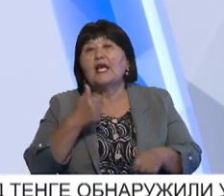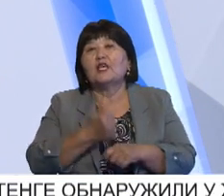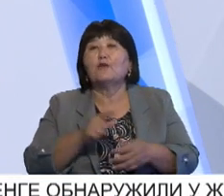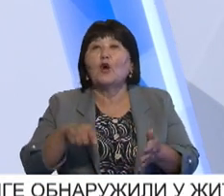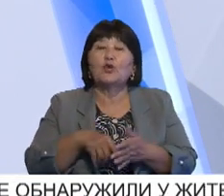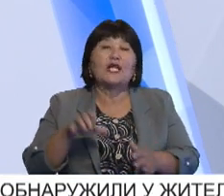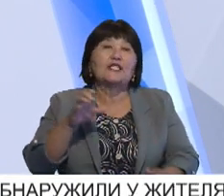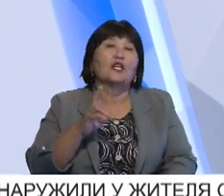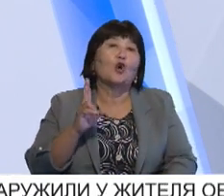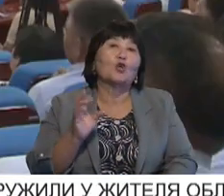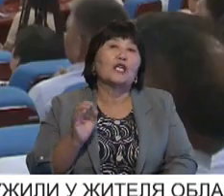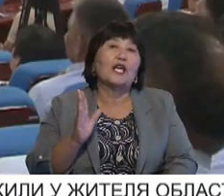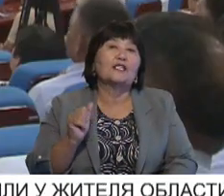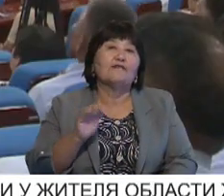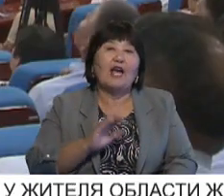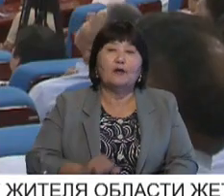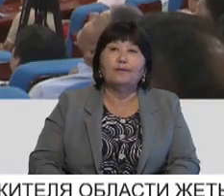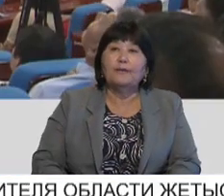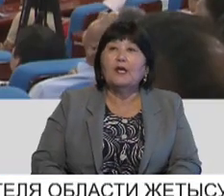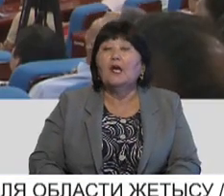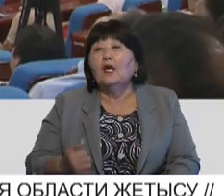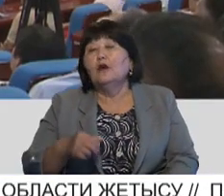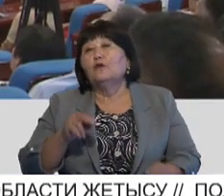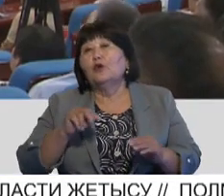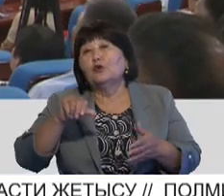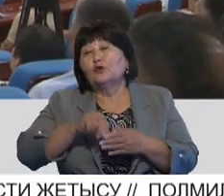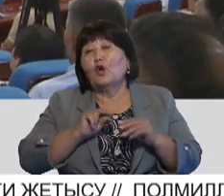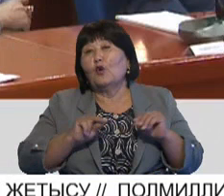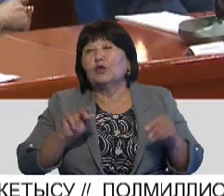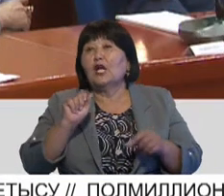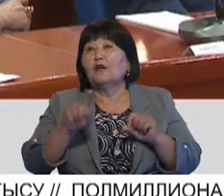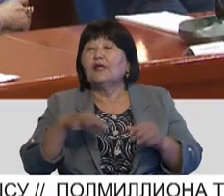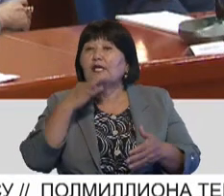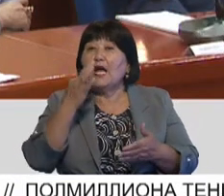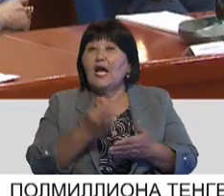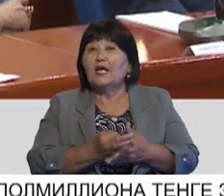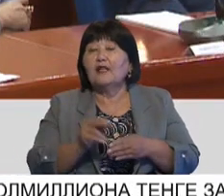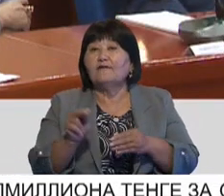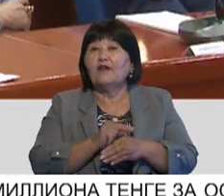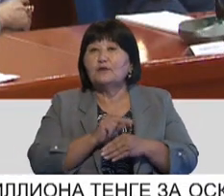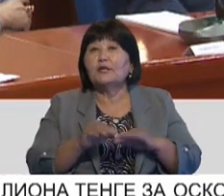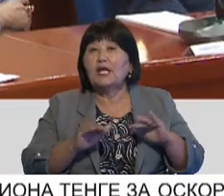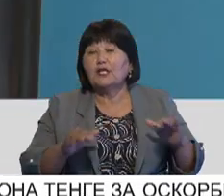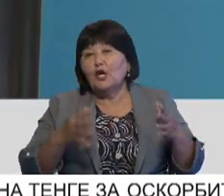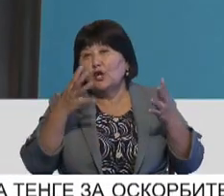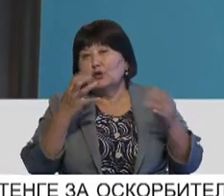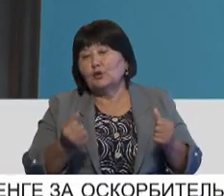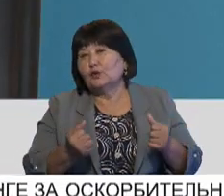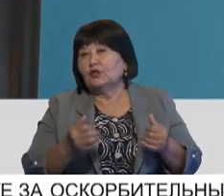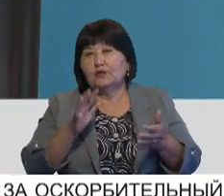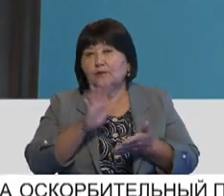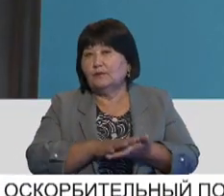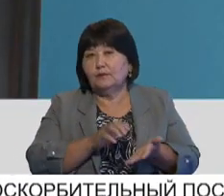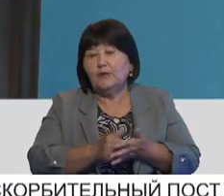города Серика Кожаниязова. Репутация учителей, на которых возлагается ответственность в воспитании детей, серьезно